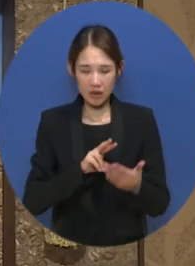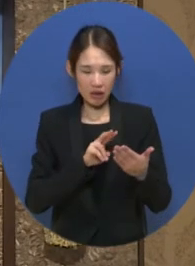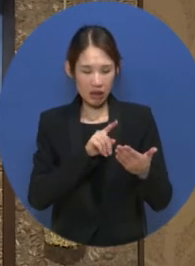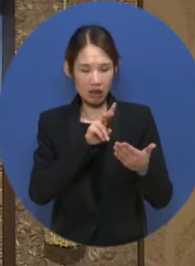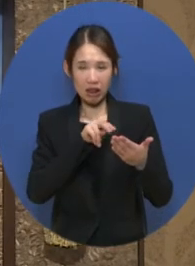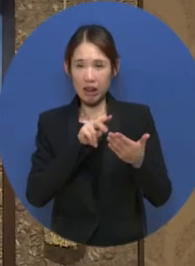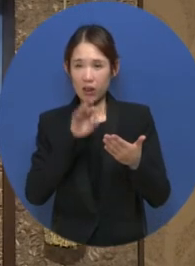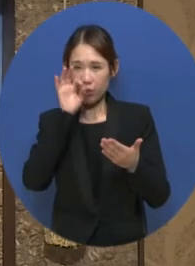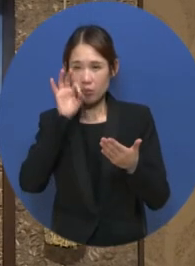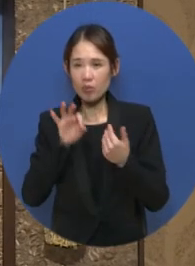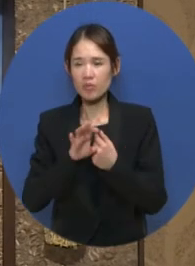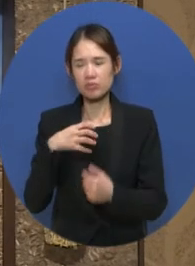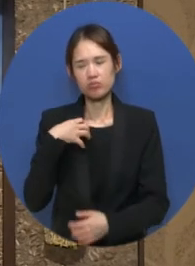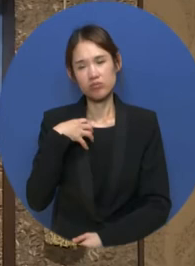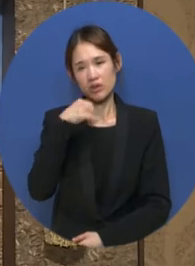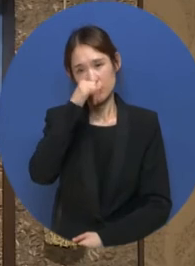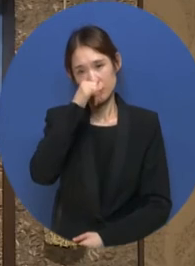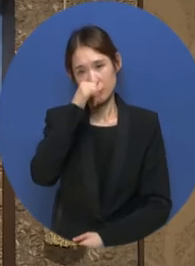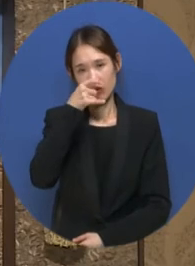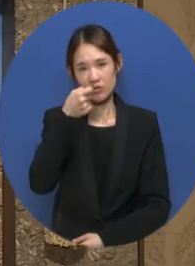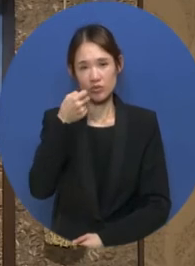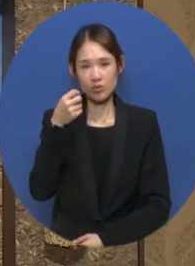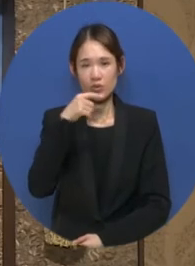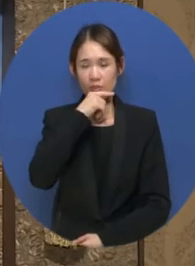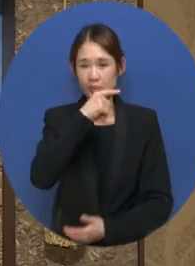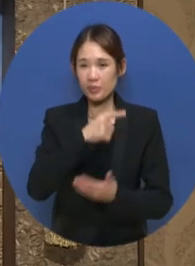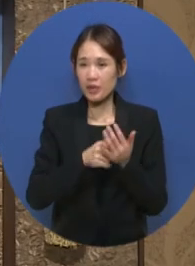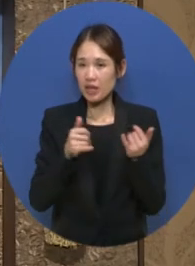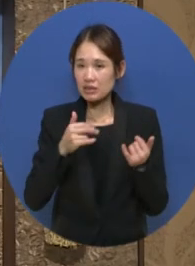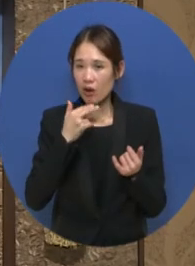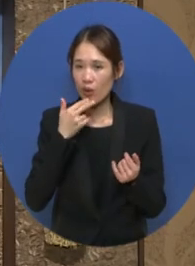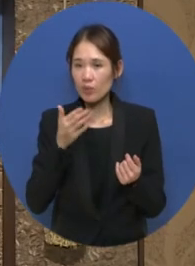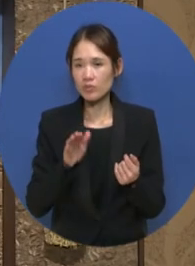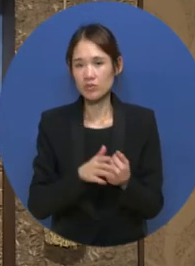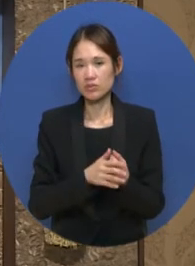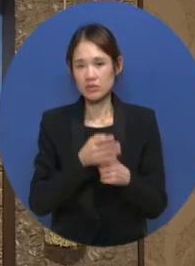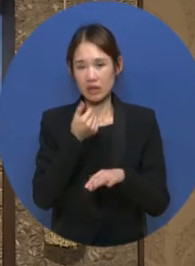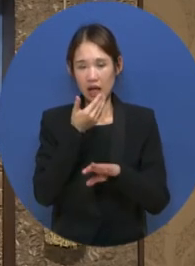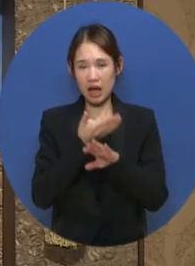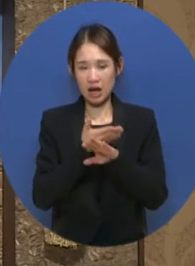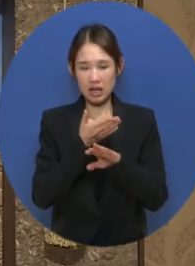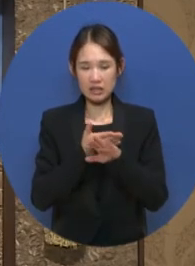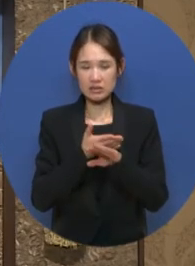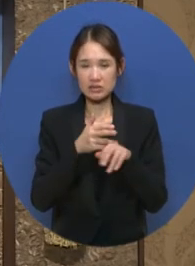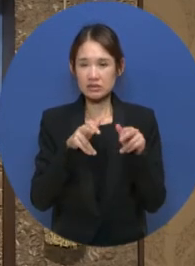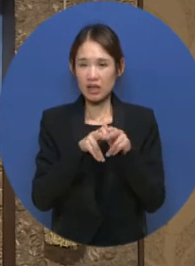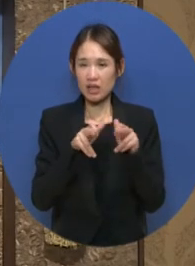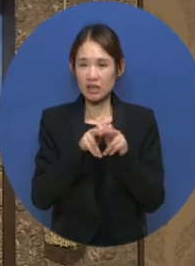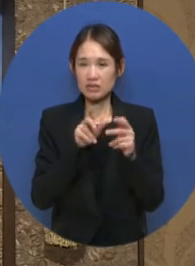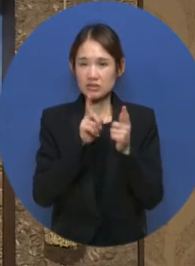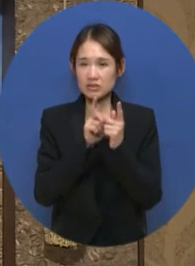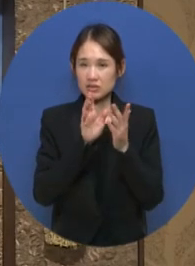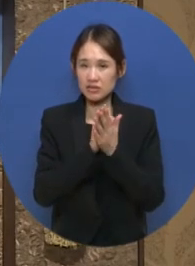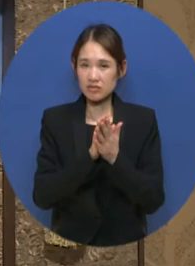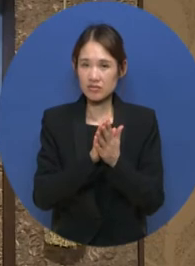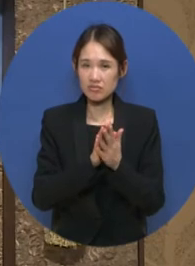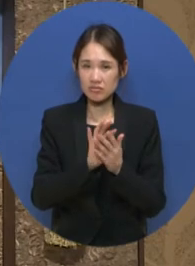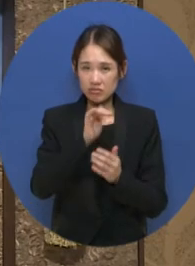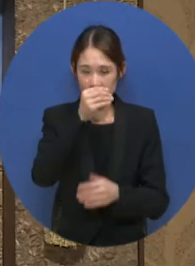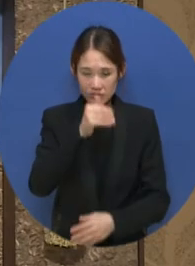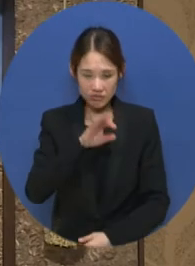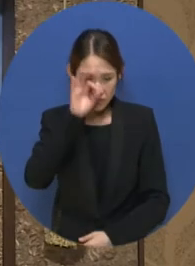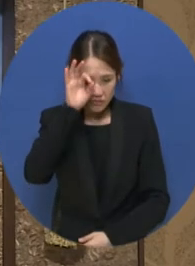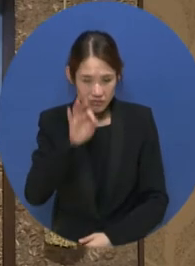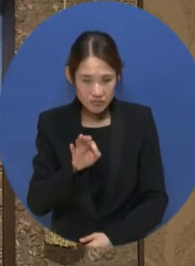대한 부담감도 있고요 또 이제 피해자는 아니지만 이제 또다른 장애 당사자들을 같은 경우에도 이제 그런 내용들을